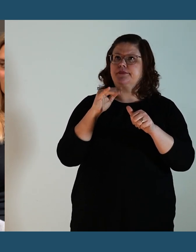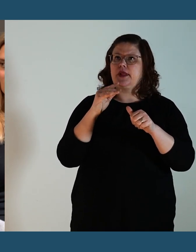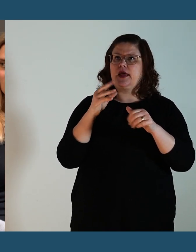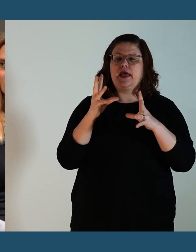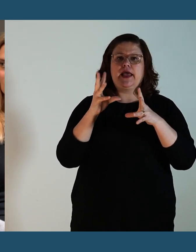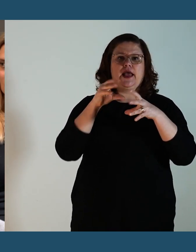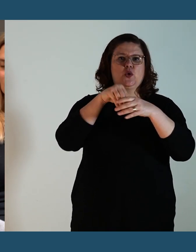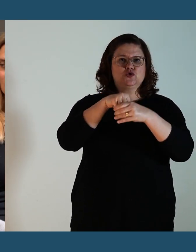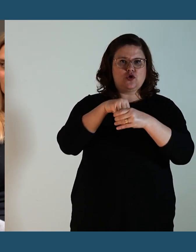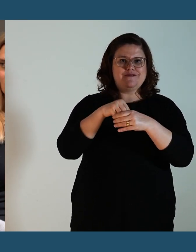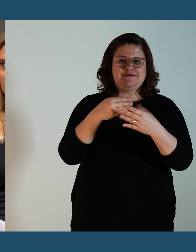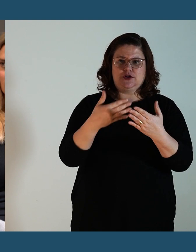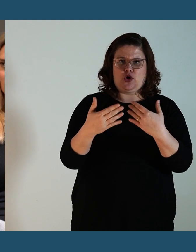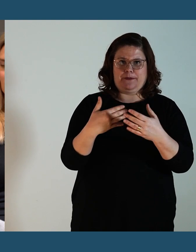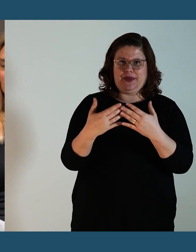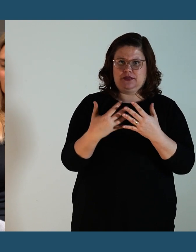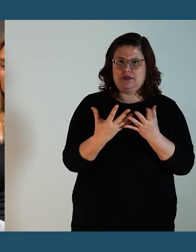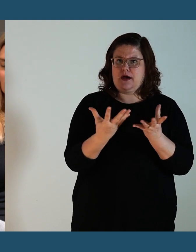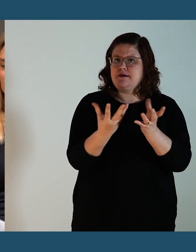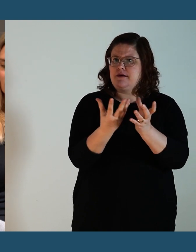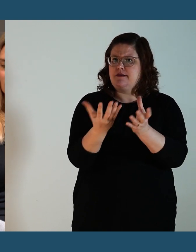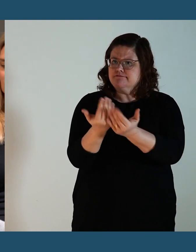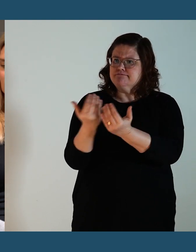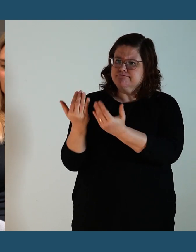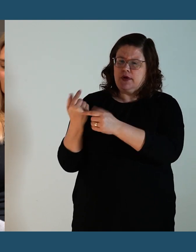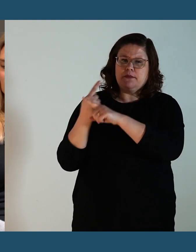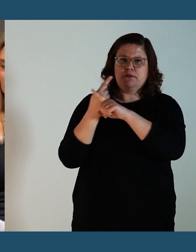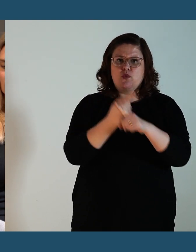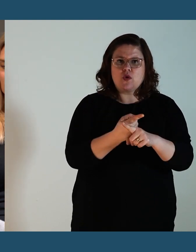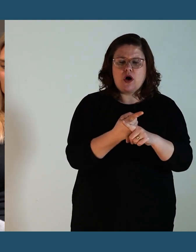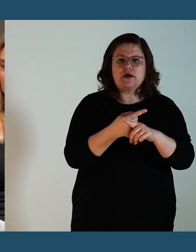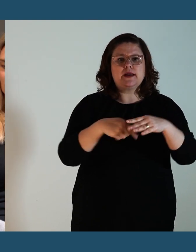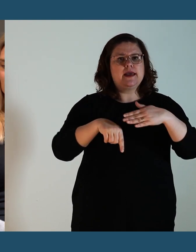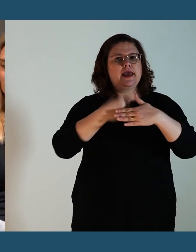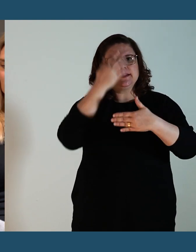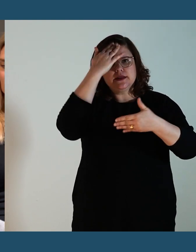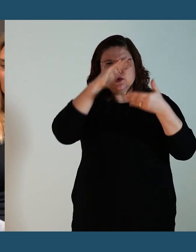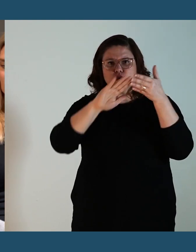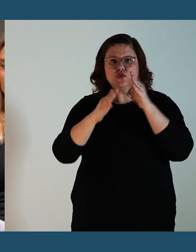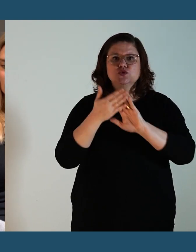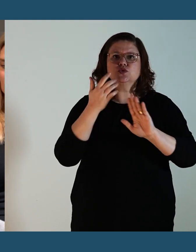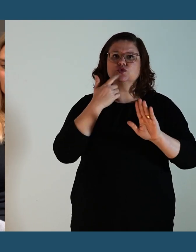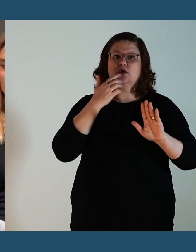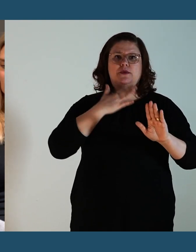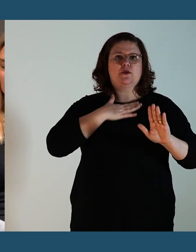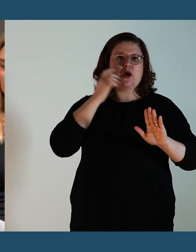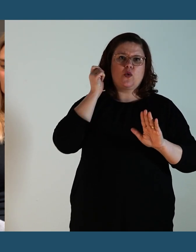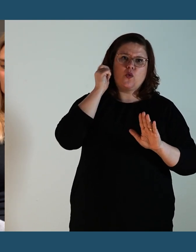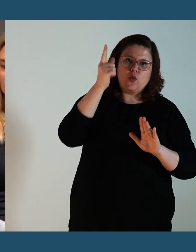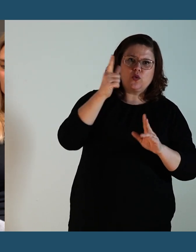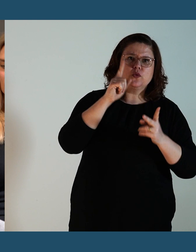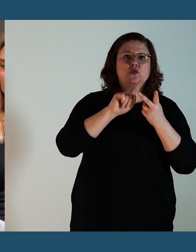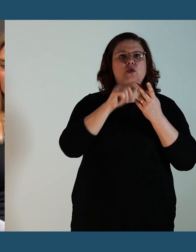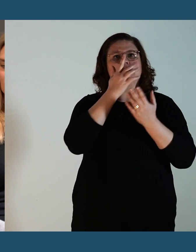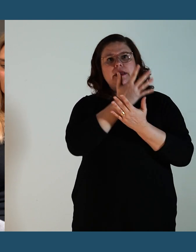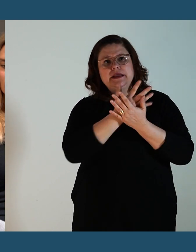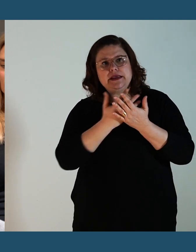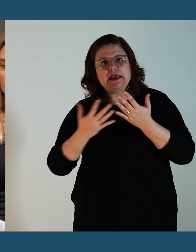inklusoiva toiminta, eli mahdollisimman pian niin kuin tutustuminen suomalaiseen kulttuuriin,